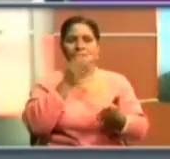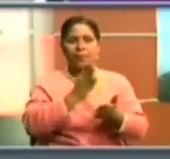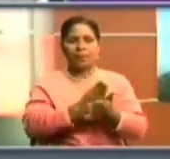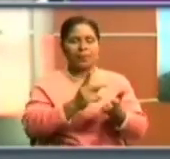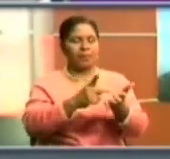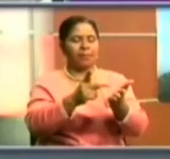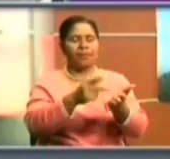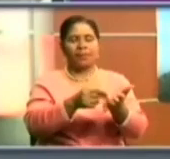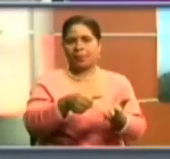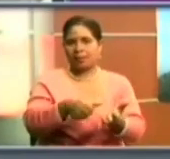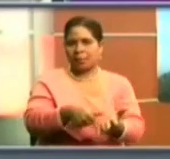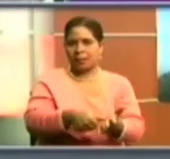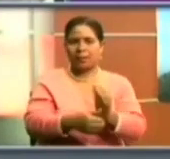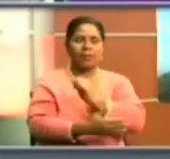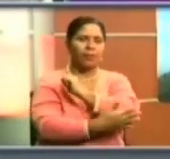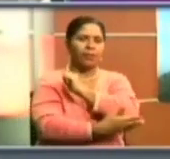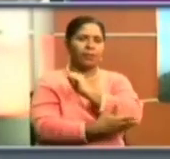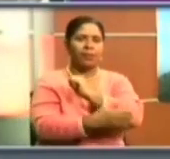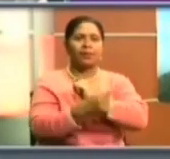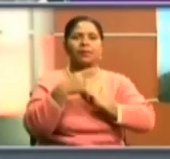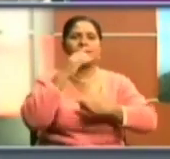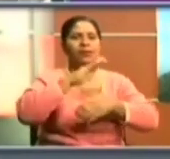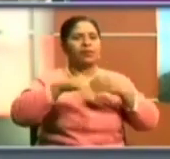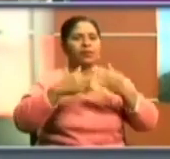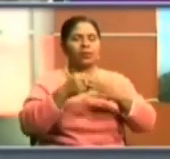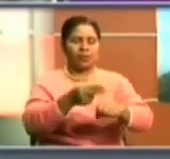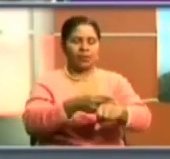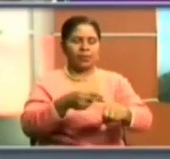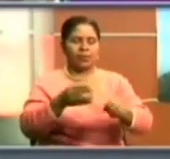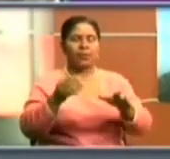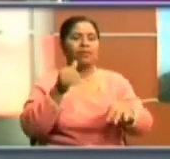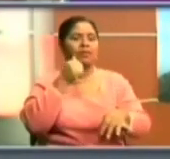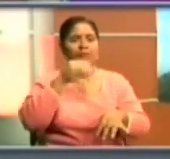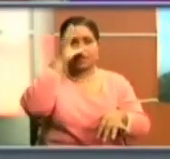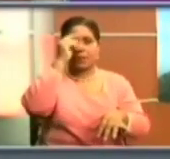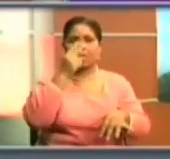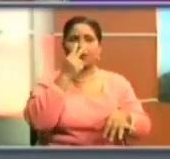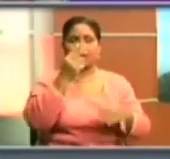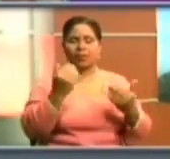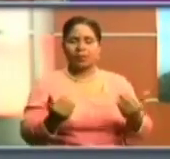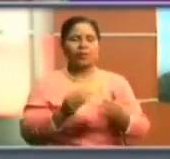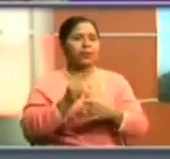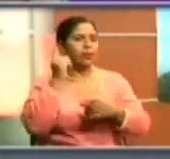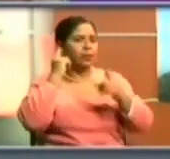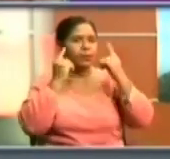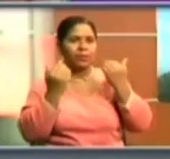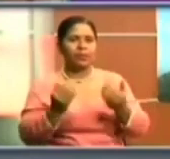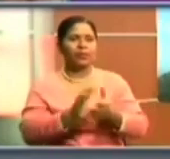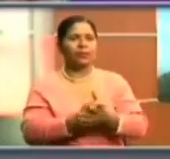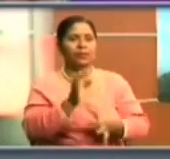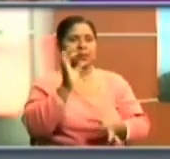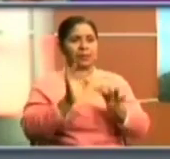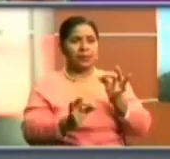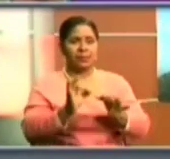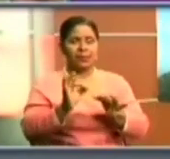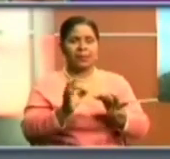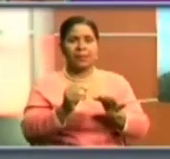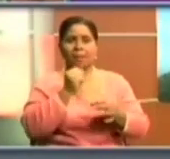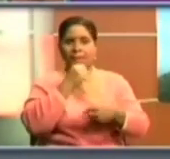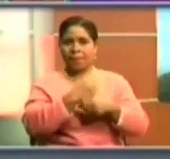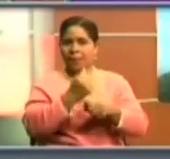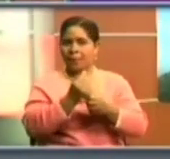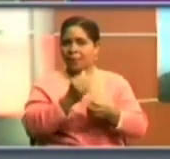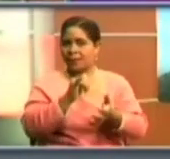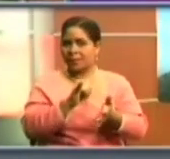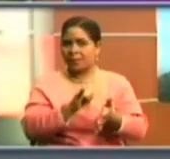les gens payer impôts dans le pays. Je dis tout Haïtien, tout Haïtien qui a regardé, qui a attendu là, si vous pouvez remplir le voie,